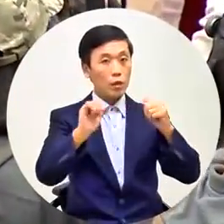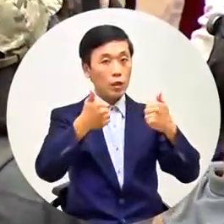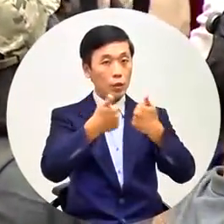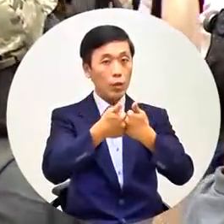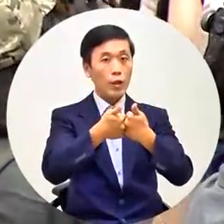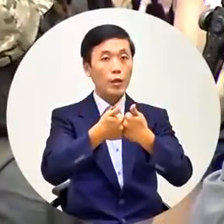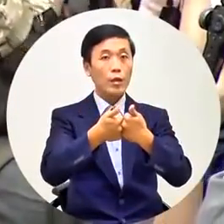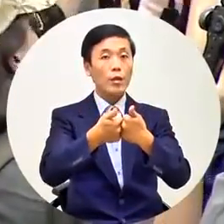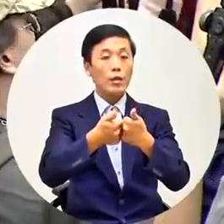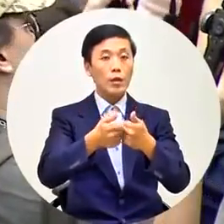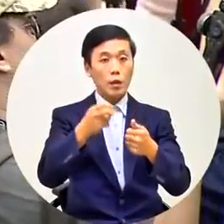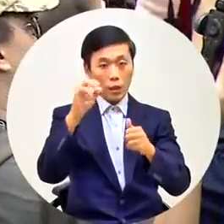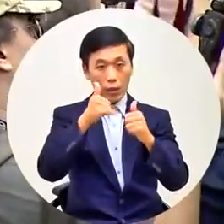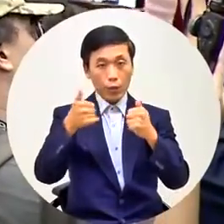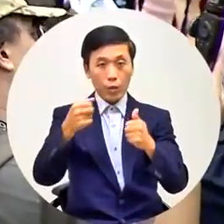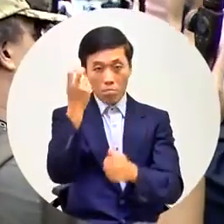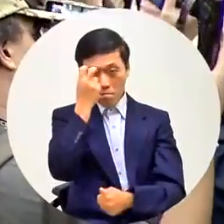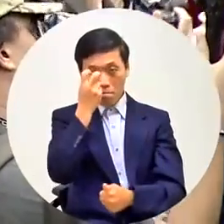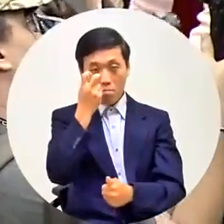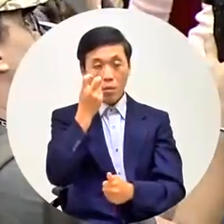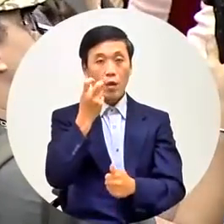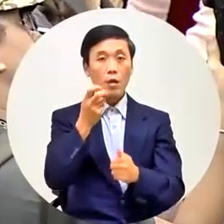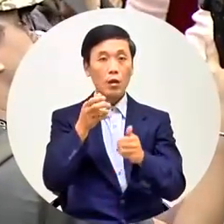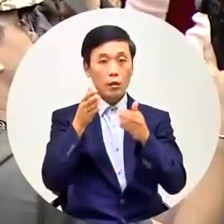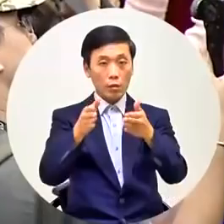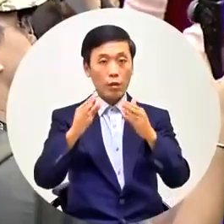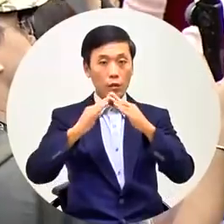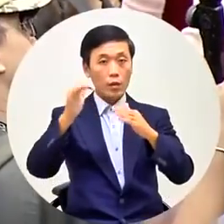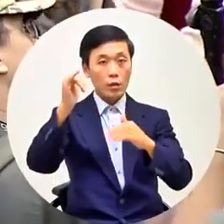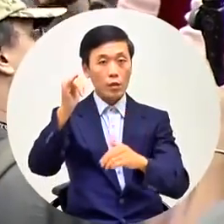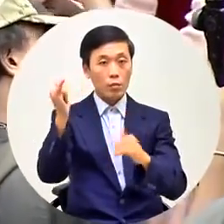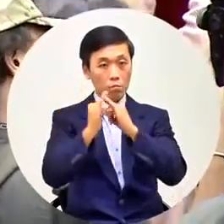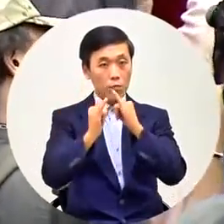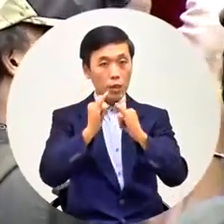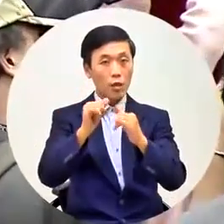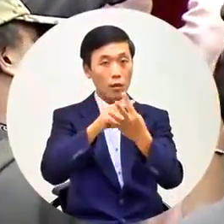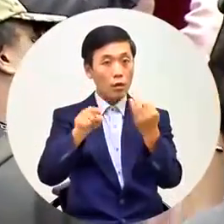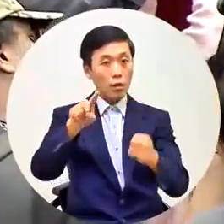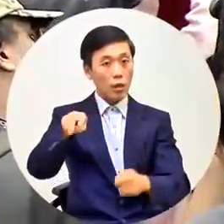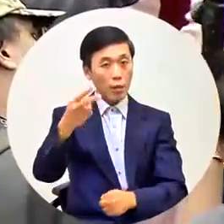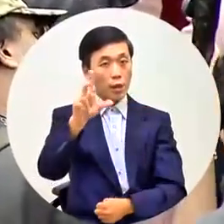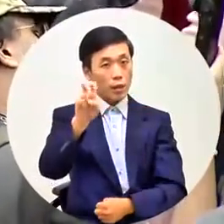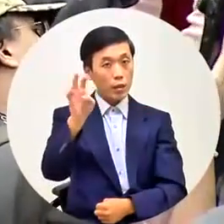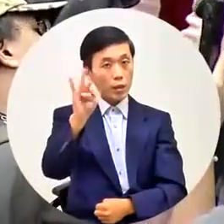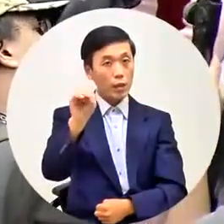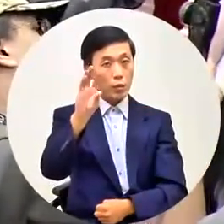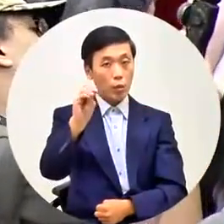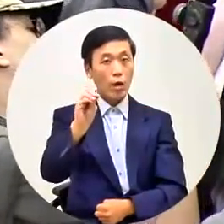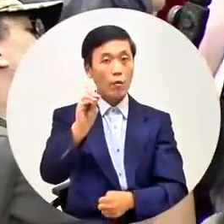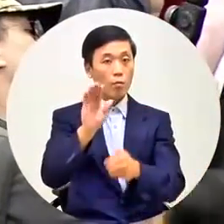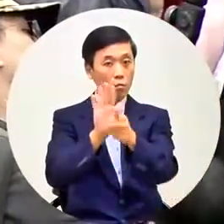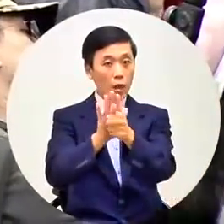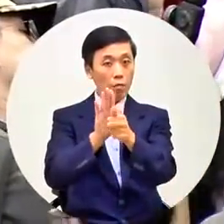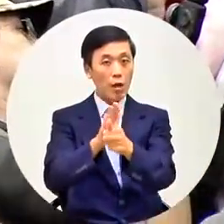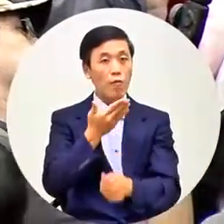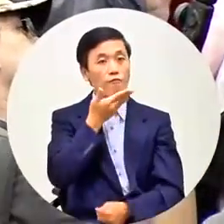体270多万的市民来谋求更大的福利。在此敬祝议长、